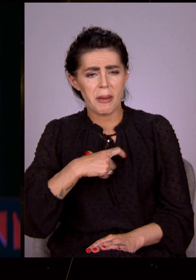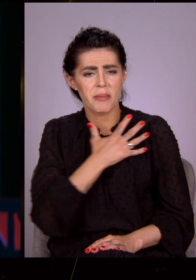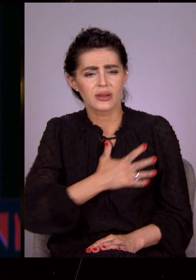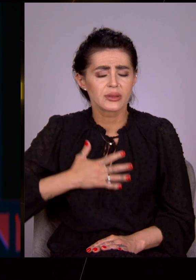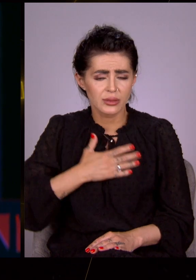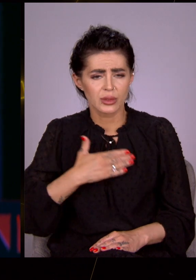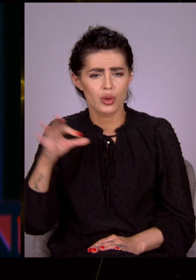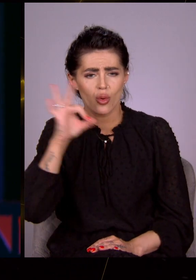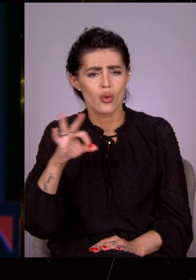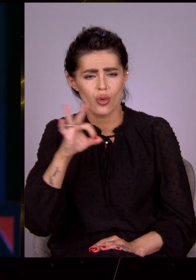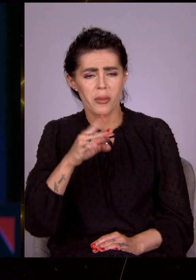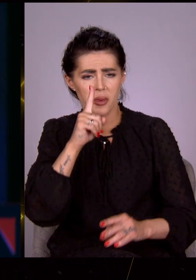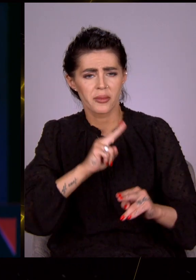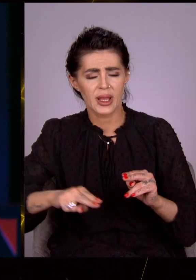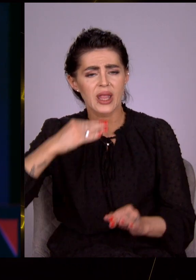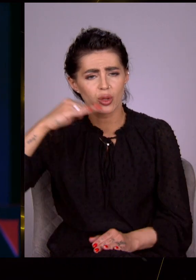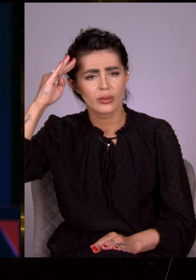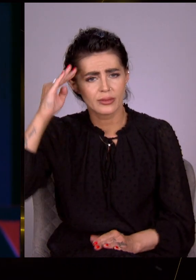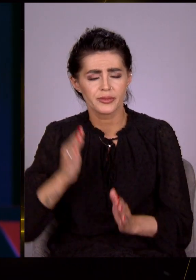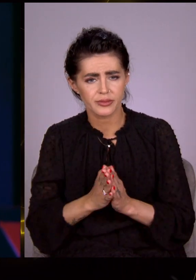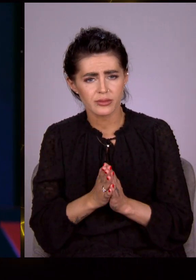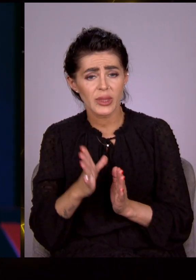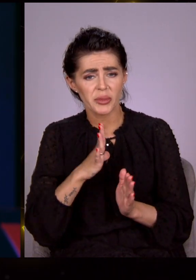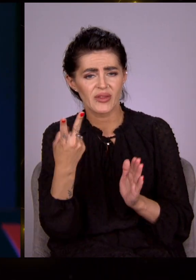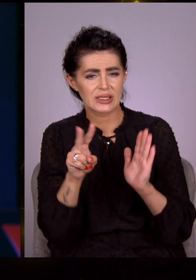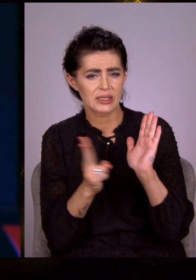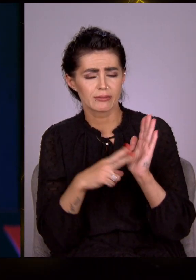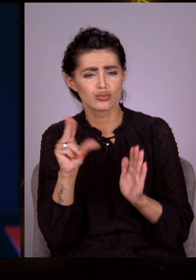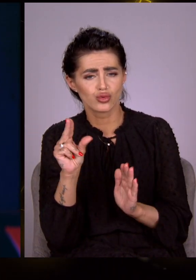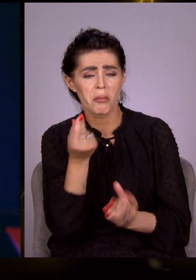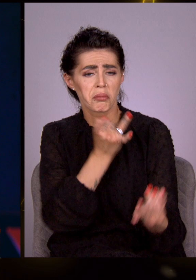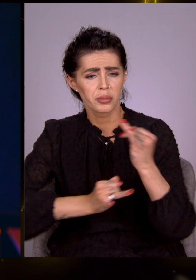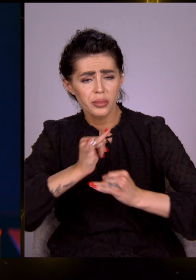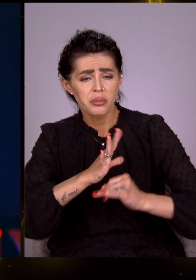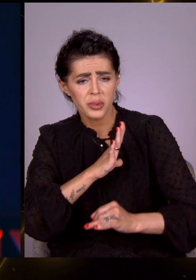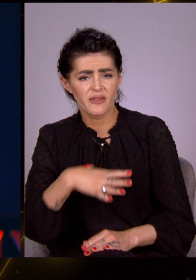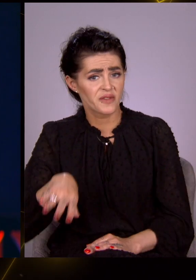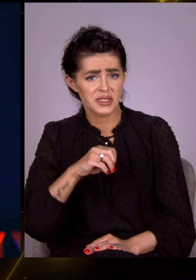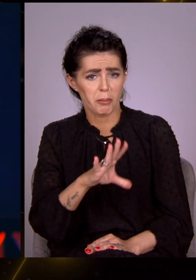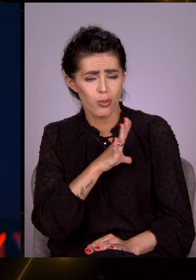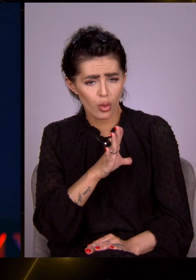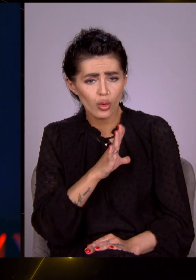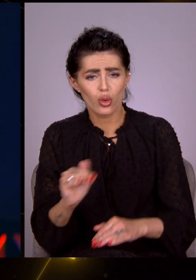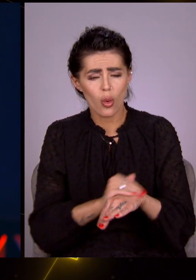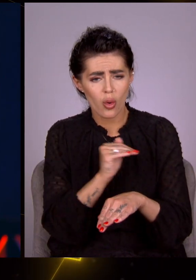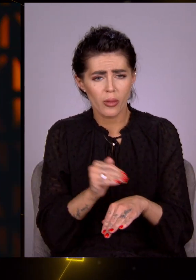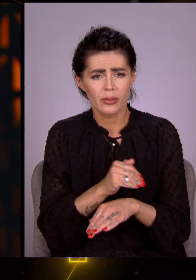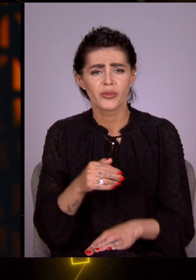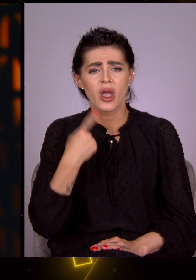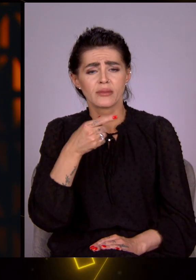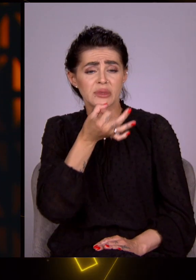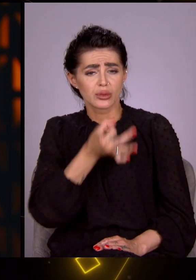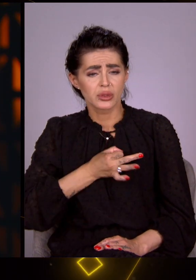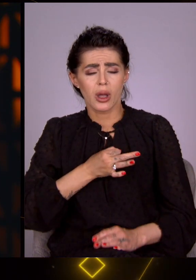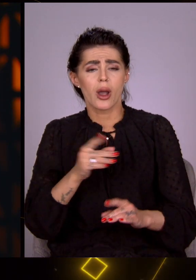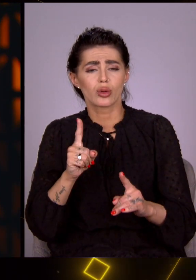вона 27-го числа ми з ним поговорили ще, все було добре, але він сказав, що він буде без зв'язку. Ми